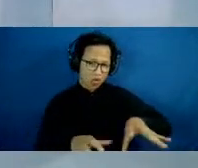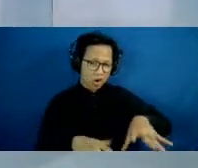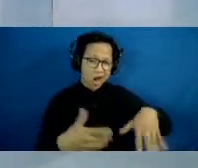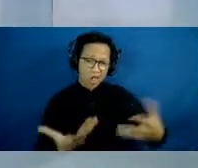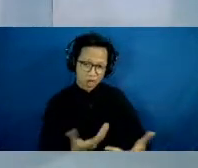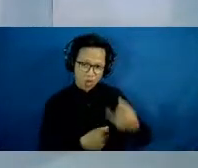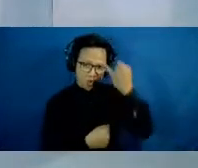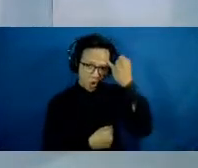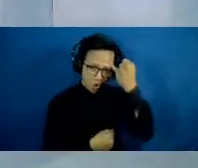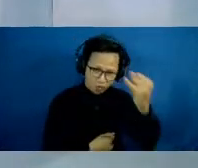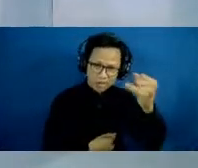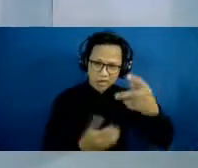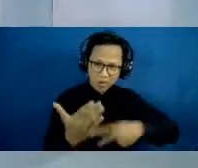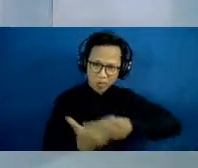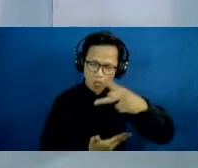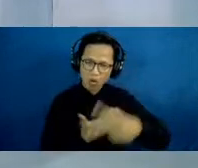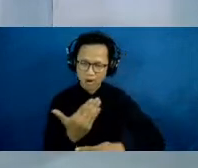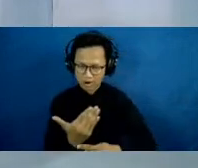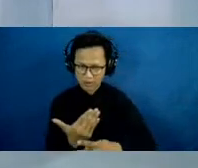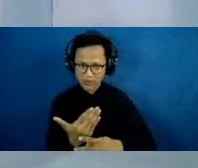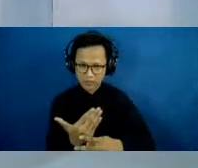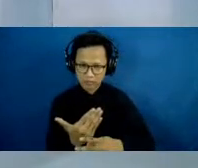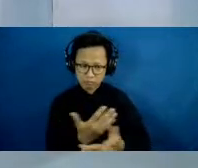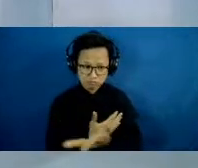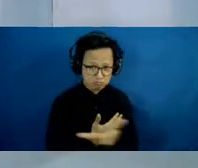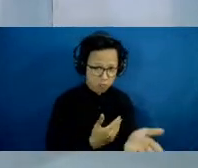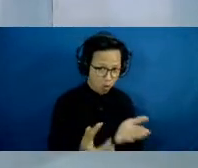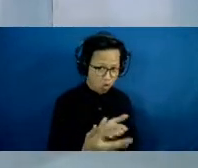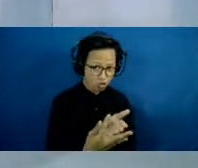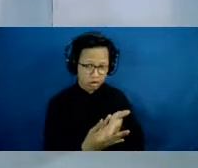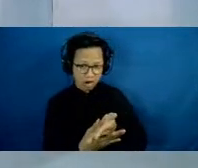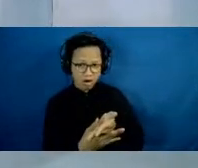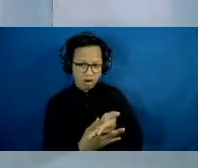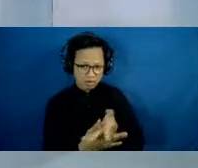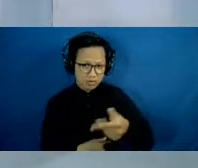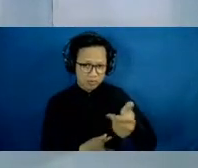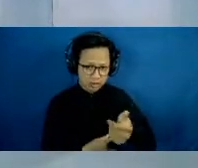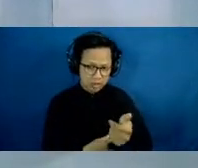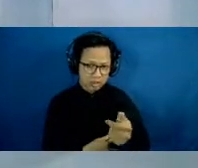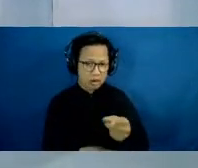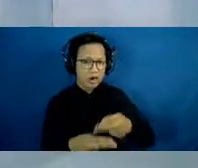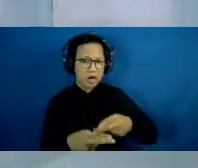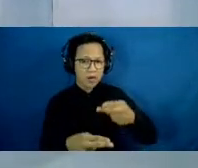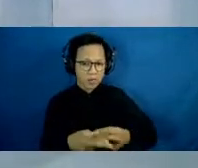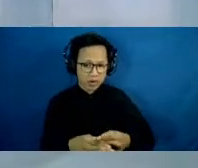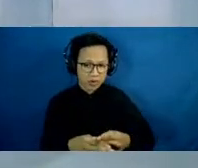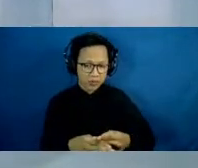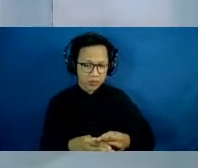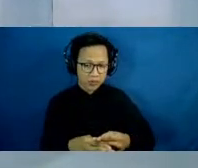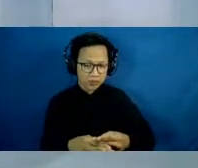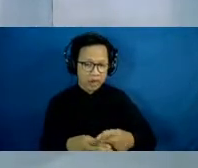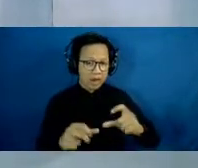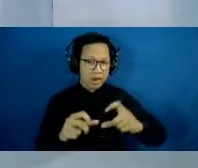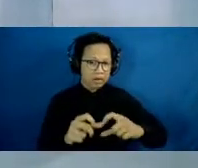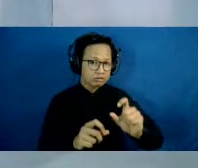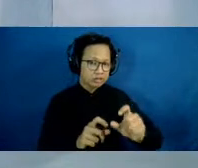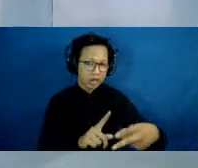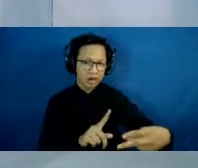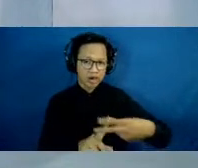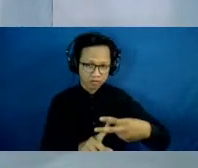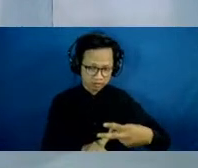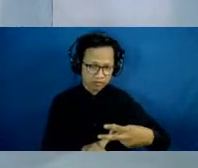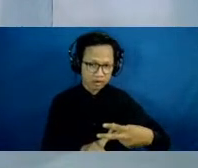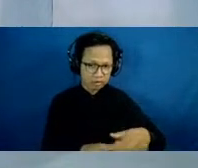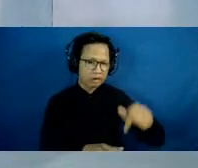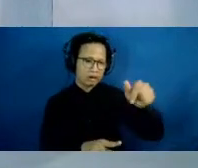inovasi program yang nanti bisa juga diakses oleh para pelaku usaha di pasar modal, yaitu bernama Securities Crowdfunding atau SCF. Nah, ini nanti